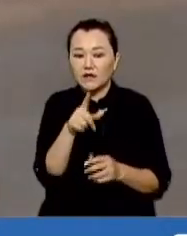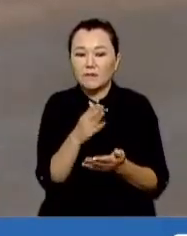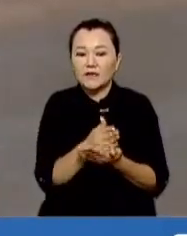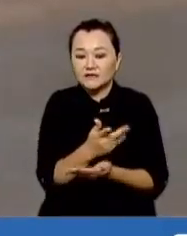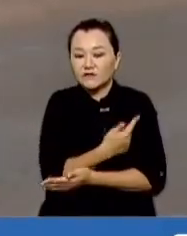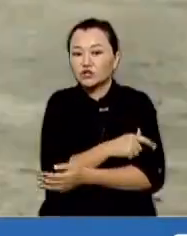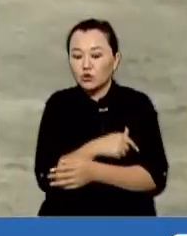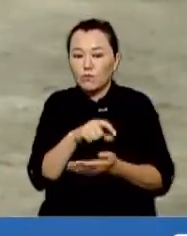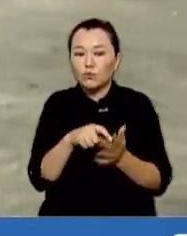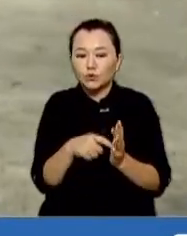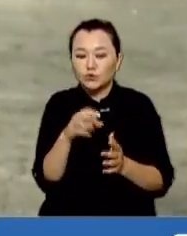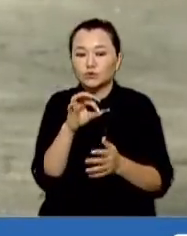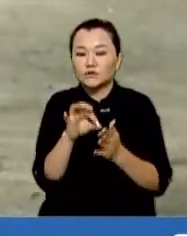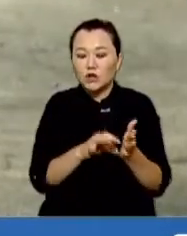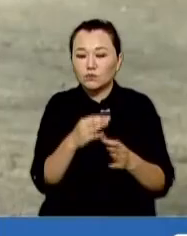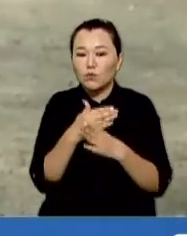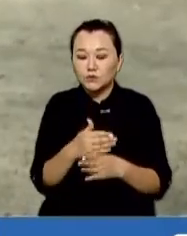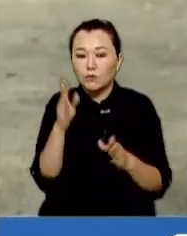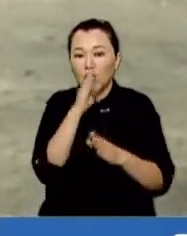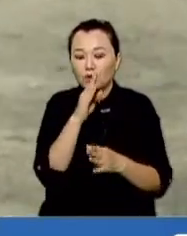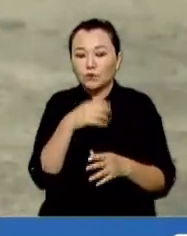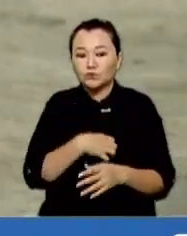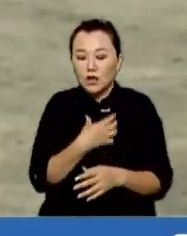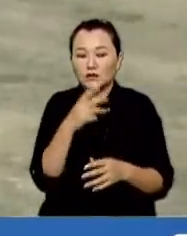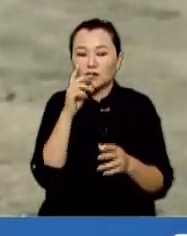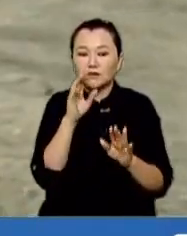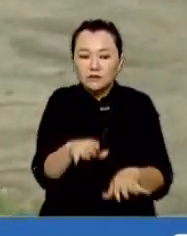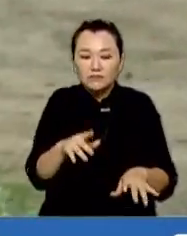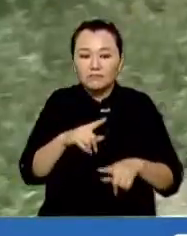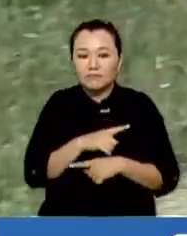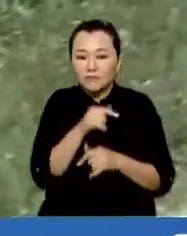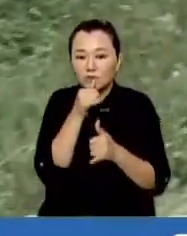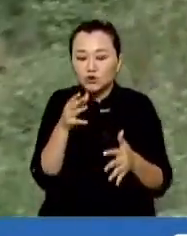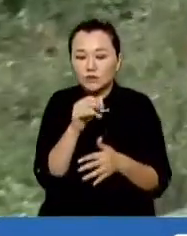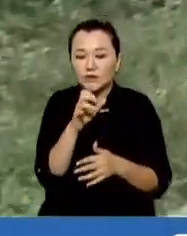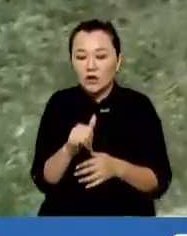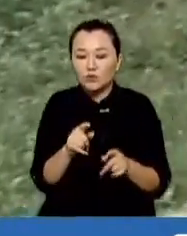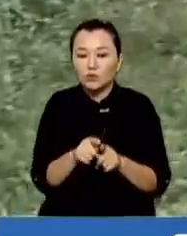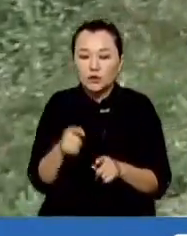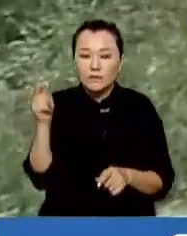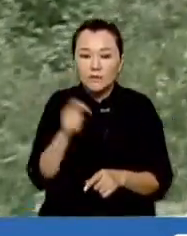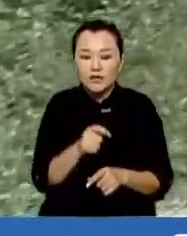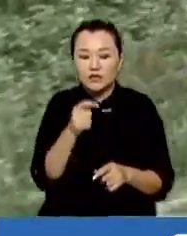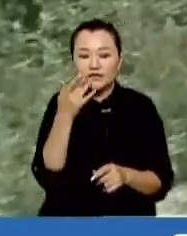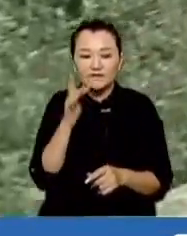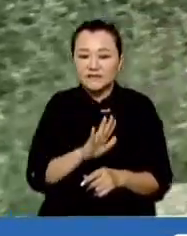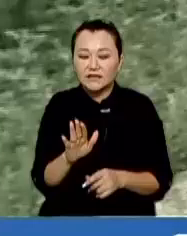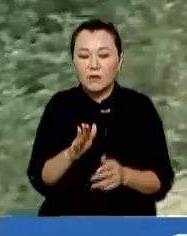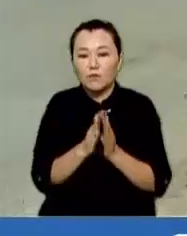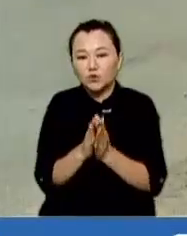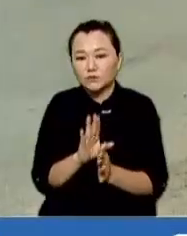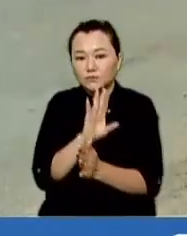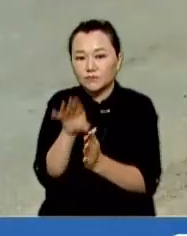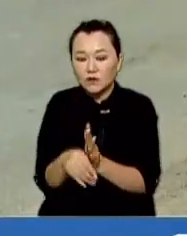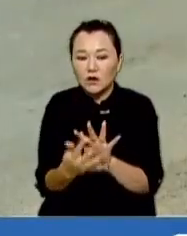фельдшерский пункт и машина скорой помощи, но в непогоду или заносы она добраться не может. Из Темиртау неотложка тоже приезжает не всегда. Жители просят